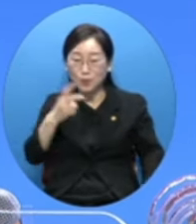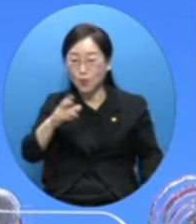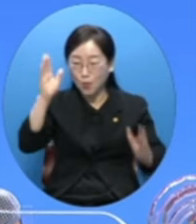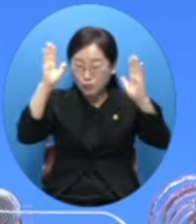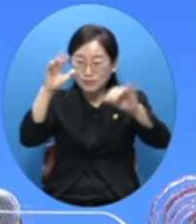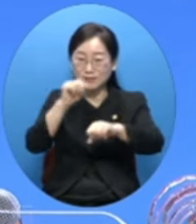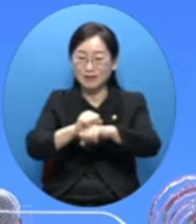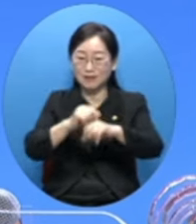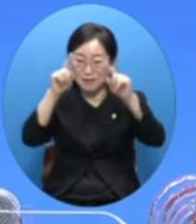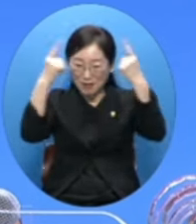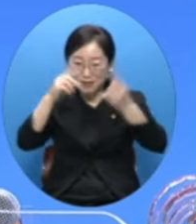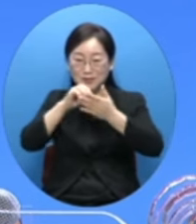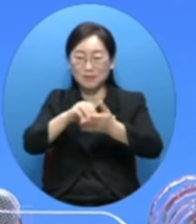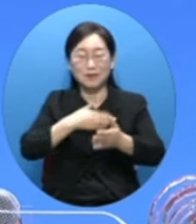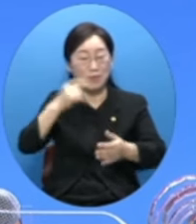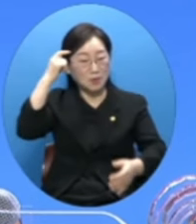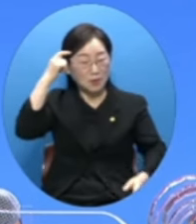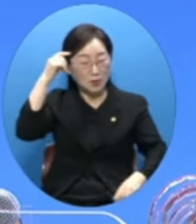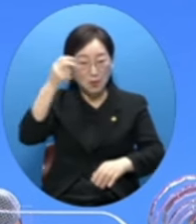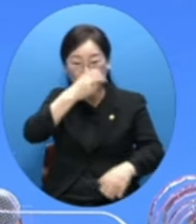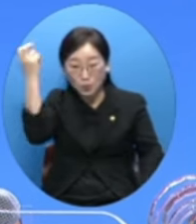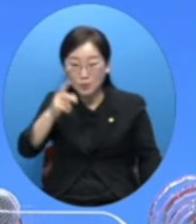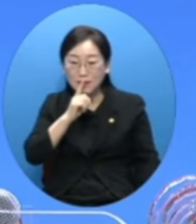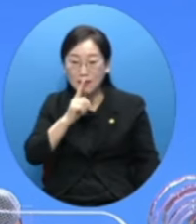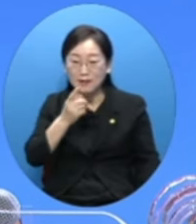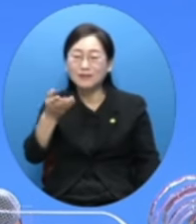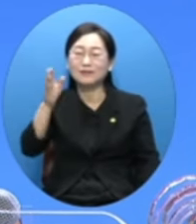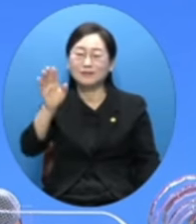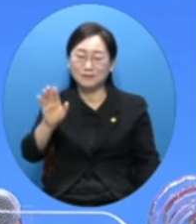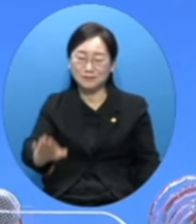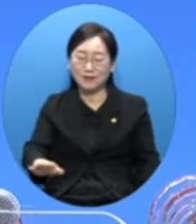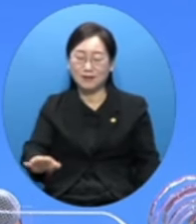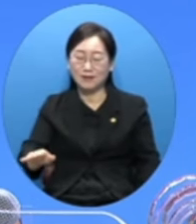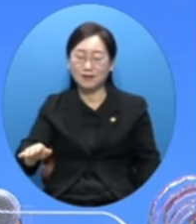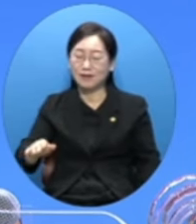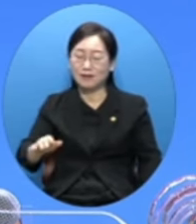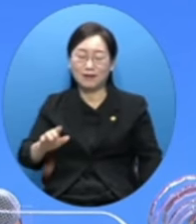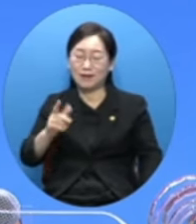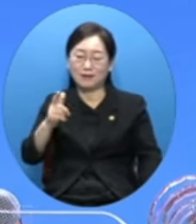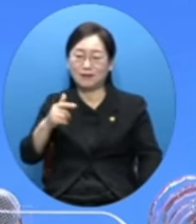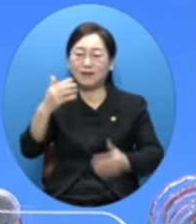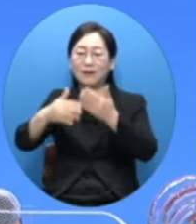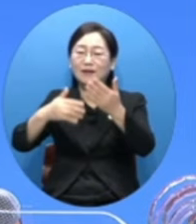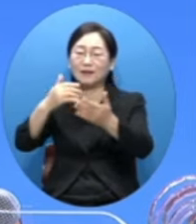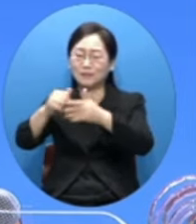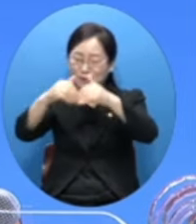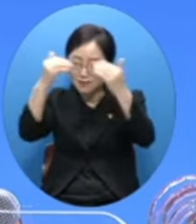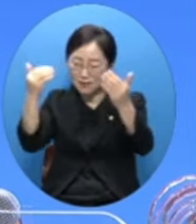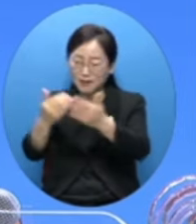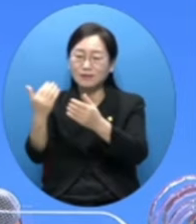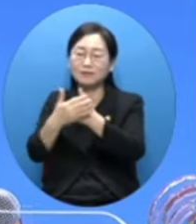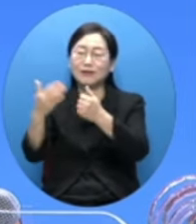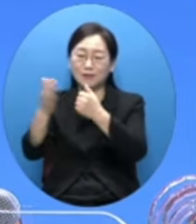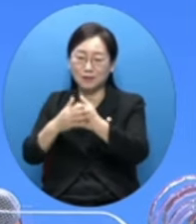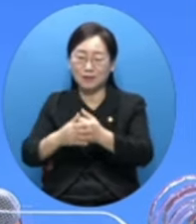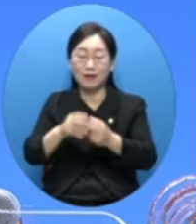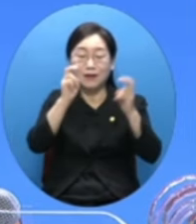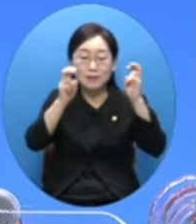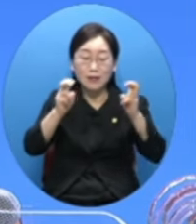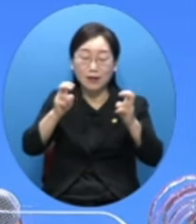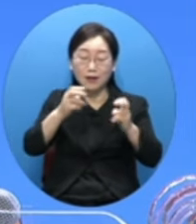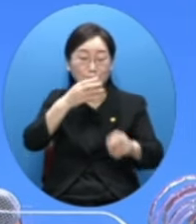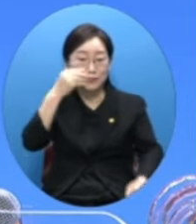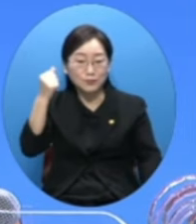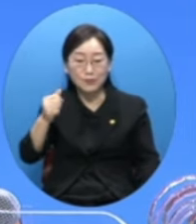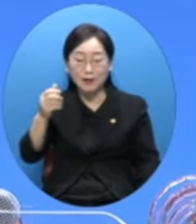역시 나는 머리가 좋아 생각을 할 수가 있습니다. 그러나 모든 것이 하나님의 은혜라는 것을 잊지 않게 되기를 바랍니다. 사업이 잘 돼도, 아이가